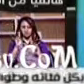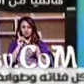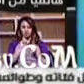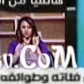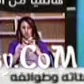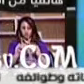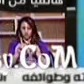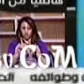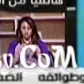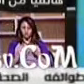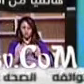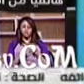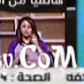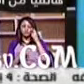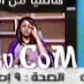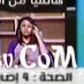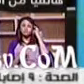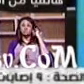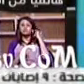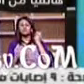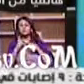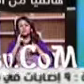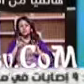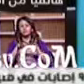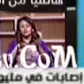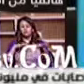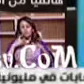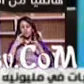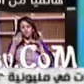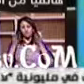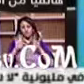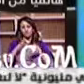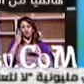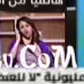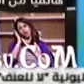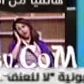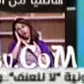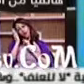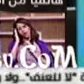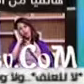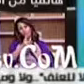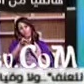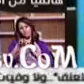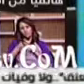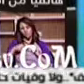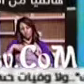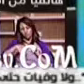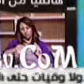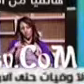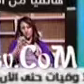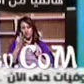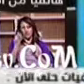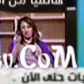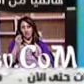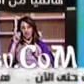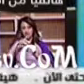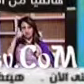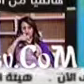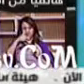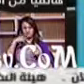المتظاهرين اطفوا في سلاسل بشريه في الناحيه في ناحيه الطريق امام السيارات